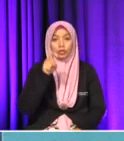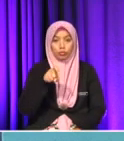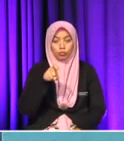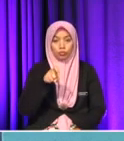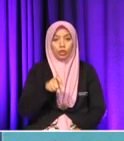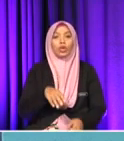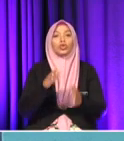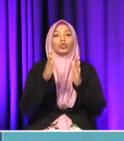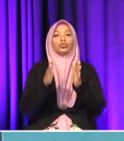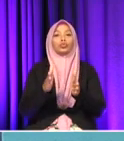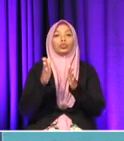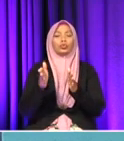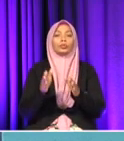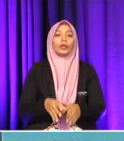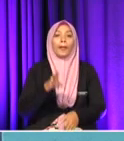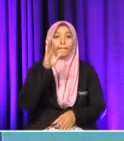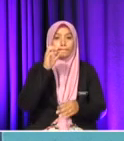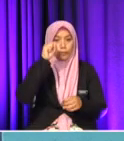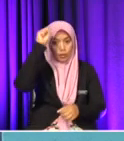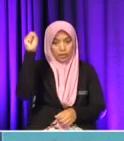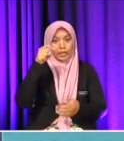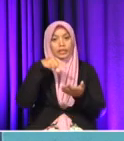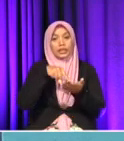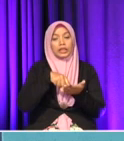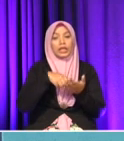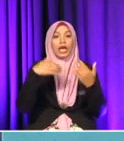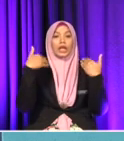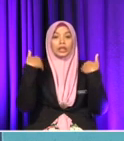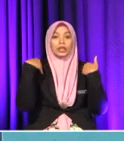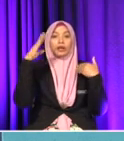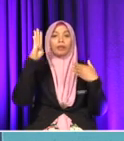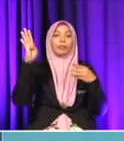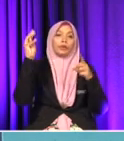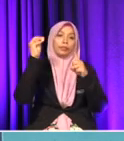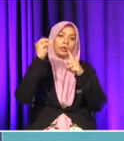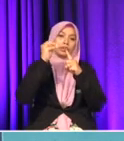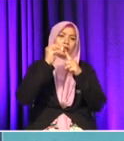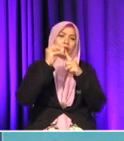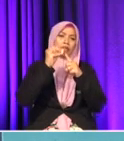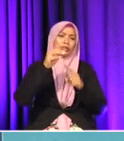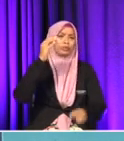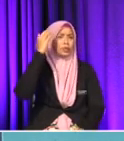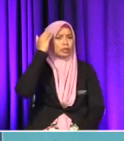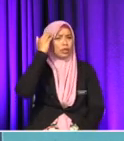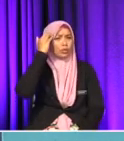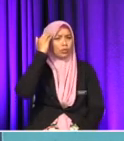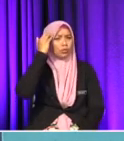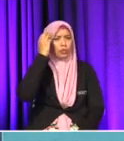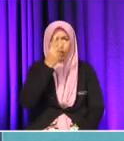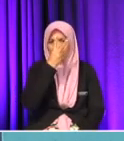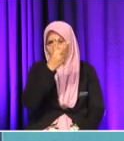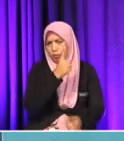sore ini membawa 4 makalah jadi karena perhatikan betul-betul gajah yang diberikan yaitu Raja 3i subjek meter